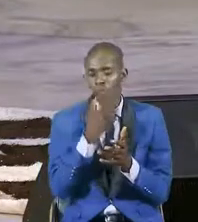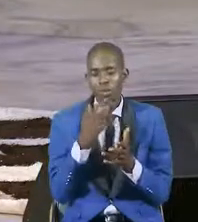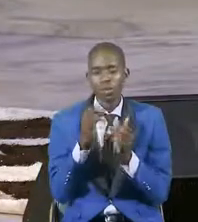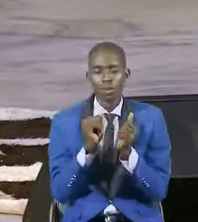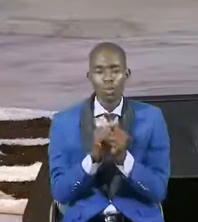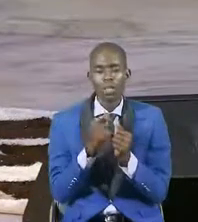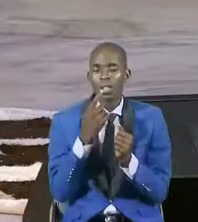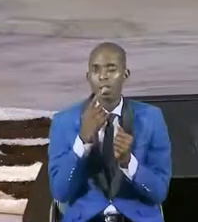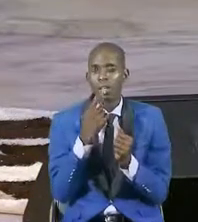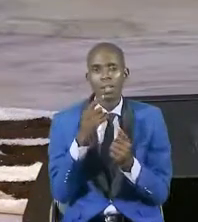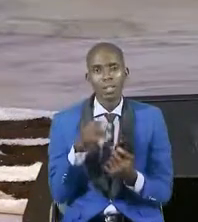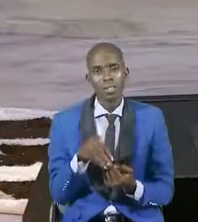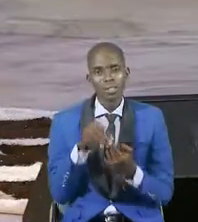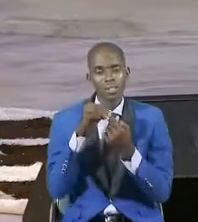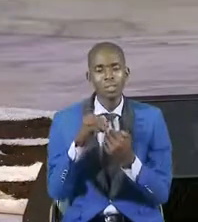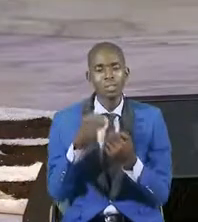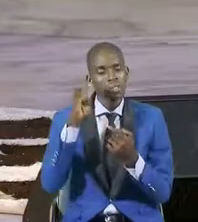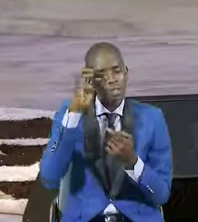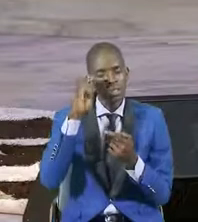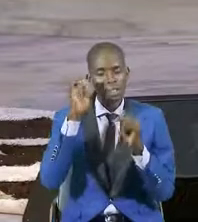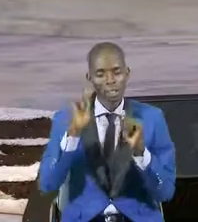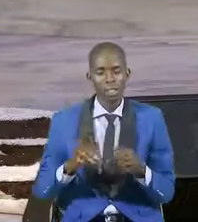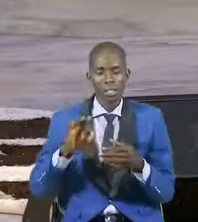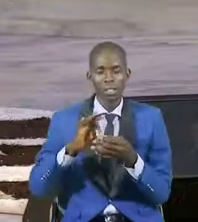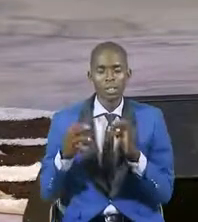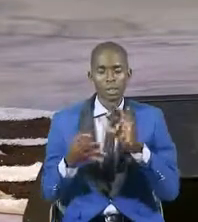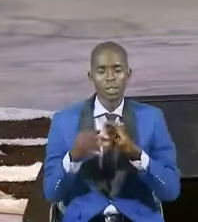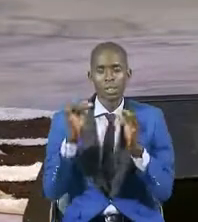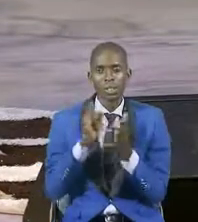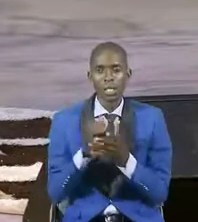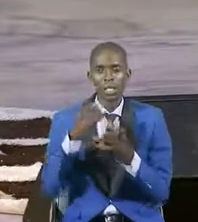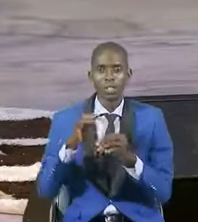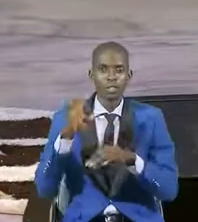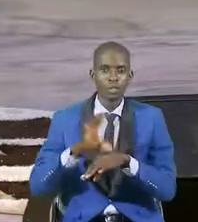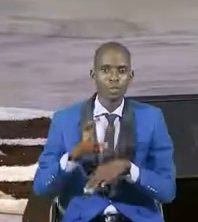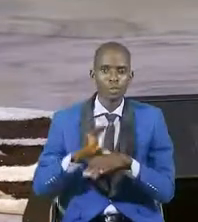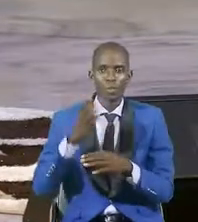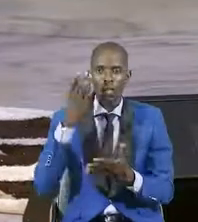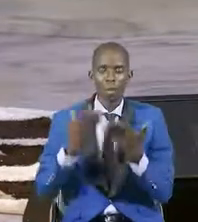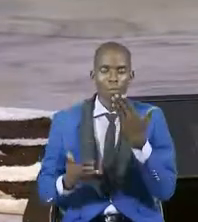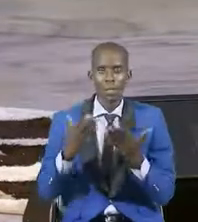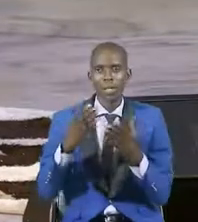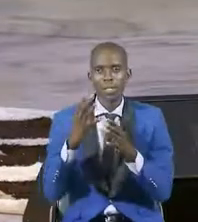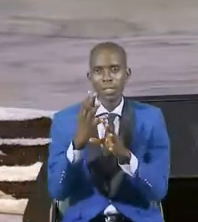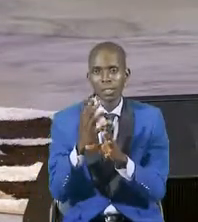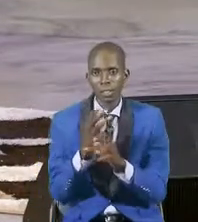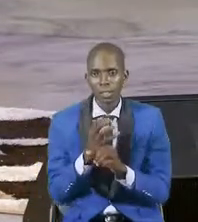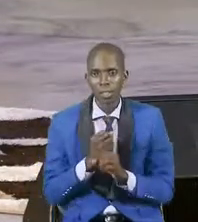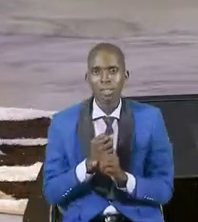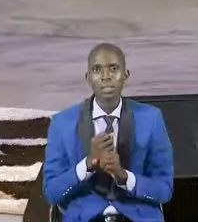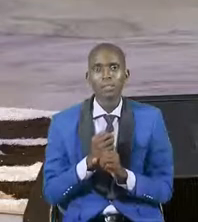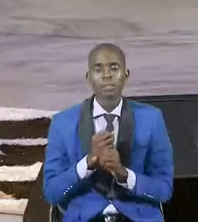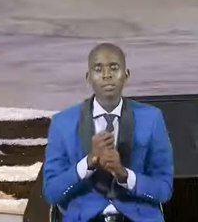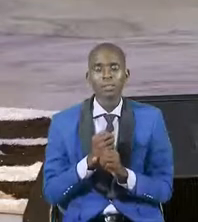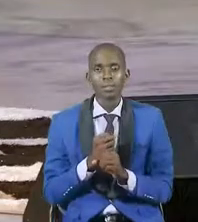en langue, à moins que ce dernier n'interprète, pour que l'Église en reçoive